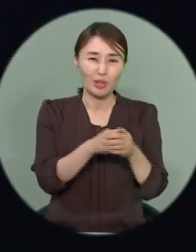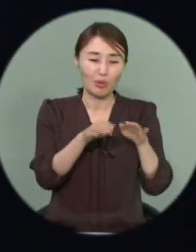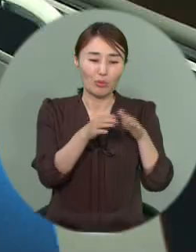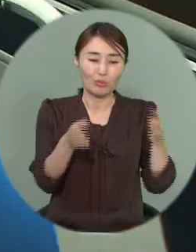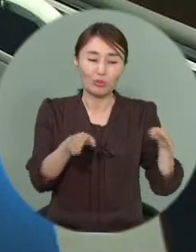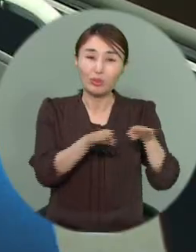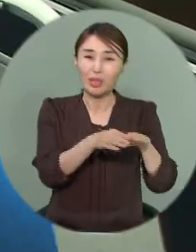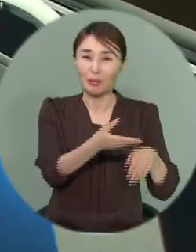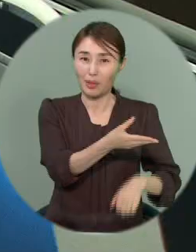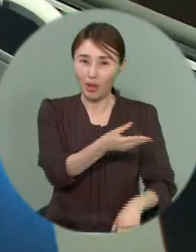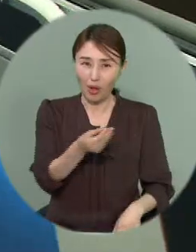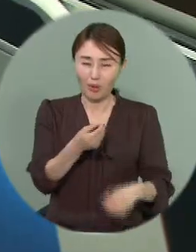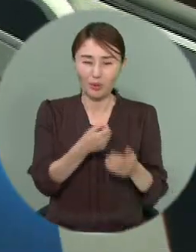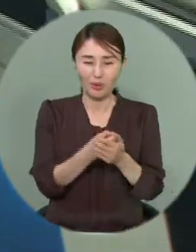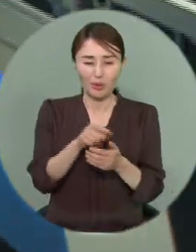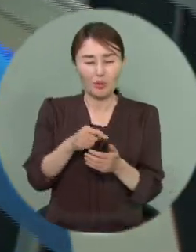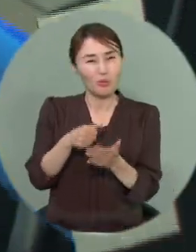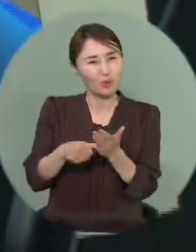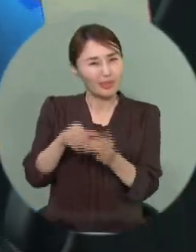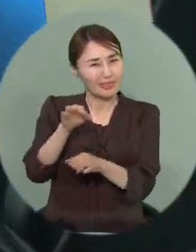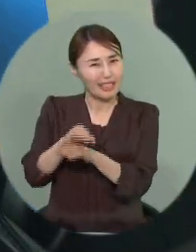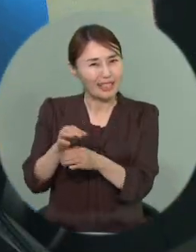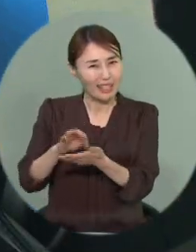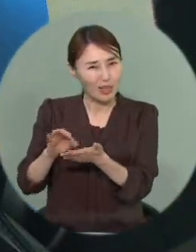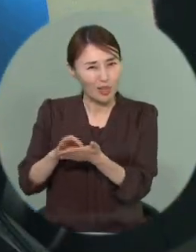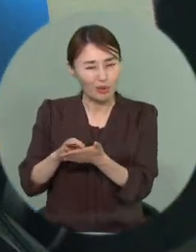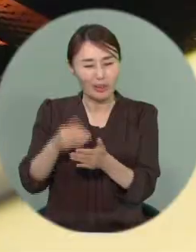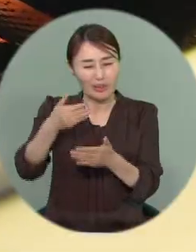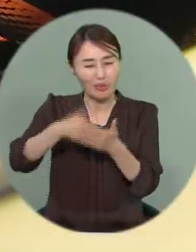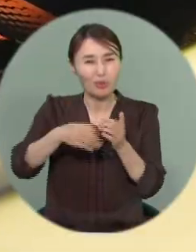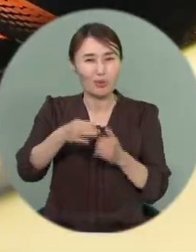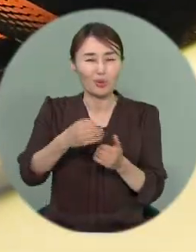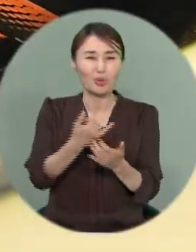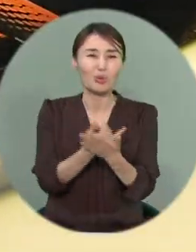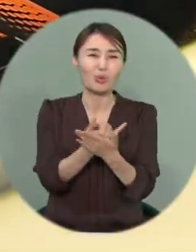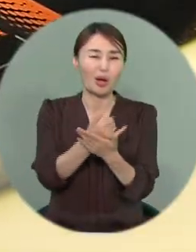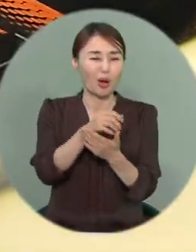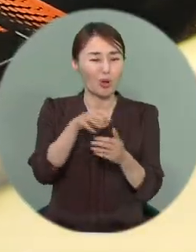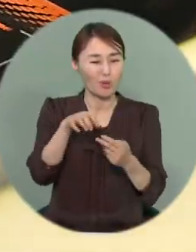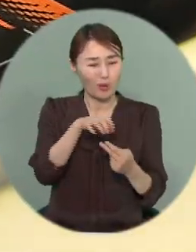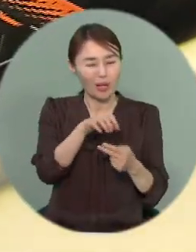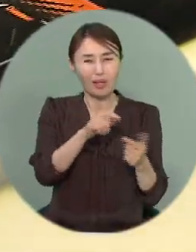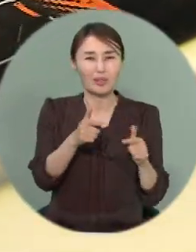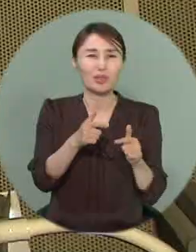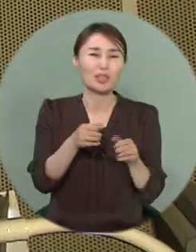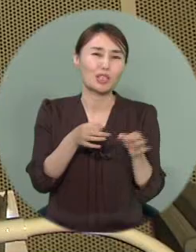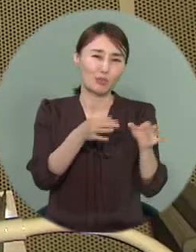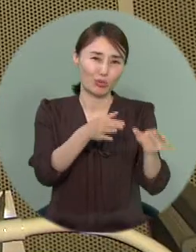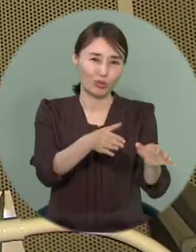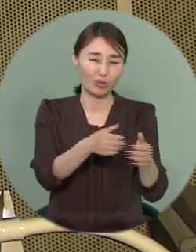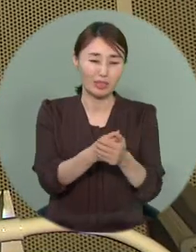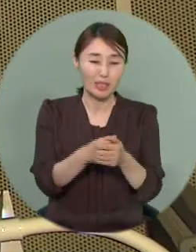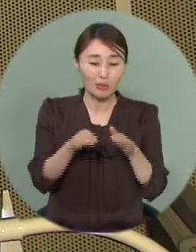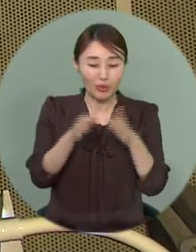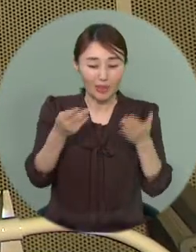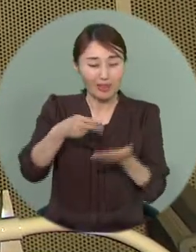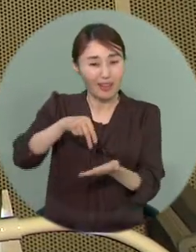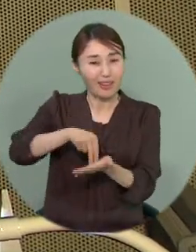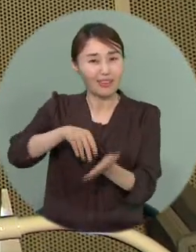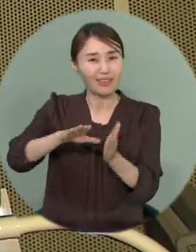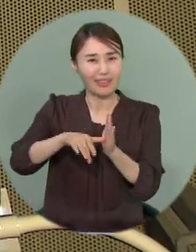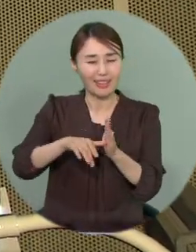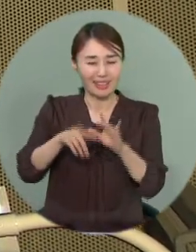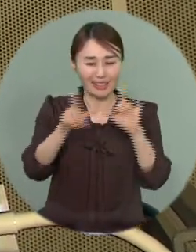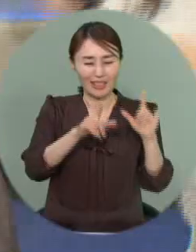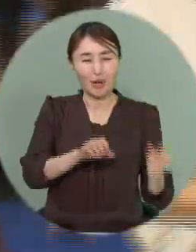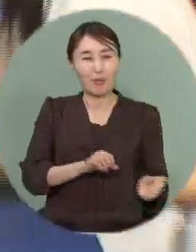쓰고 나머지 절반은 아동 보육 시설에 기부합니다. 무대에서는 순간만큼은 나의 일상에서 탈출해